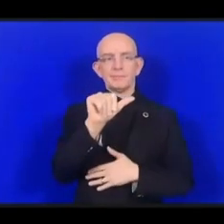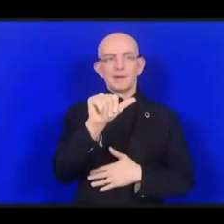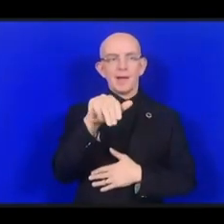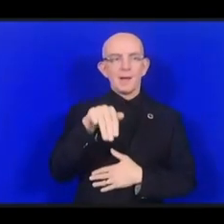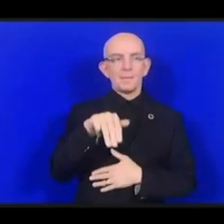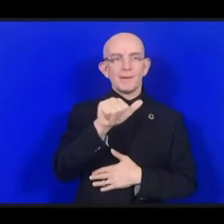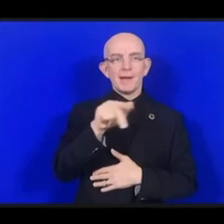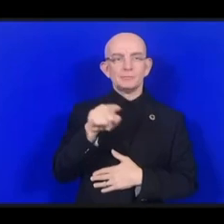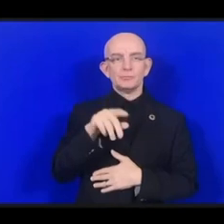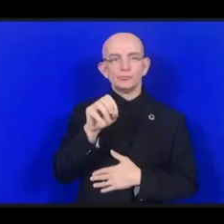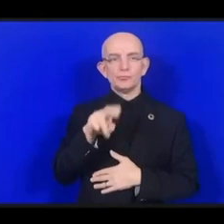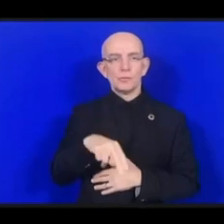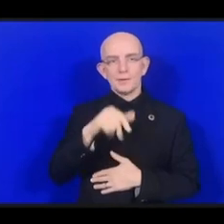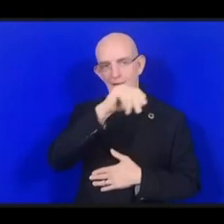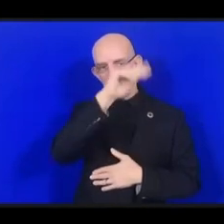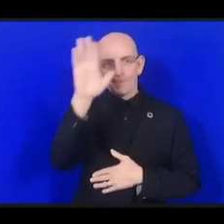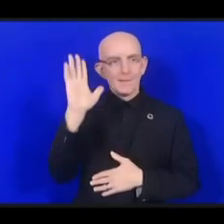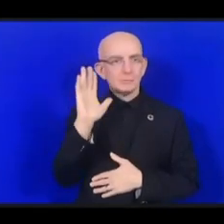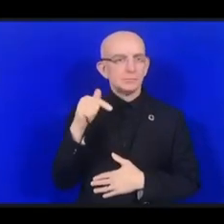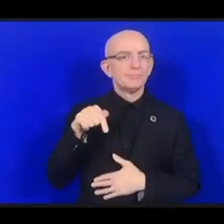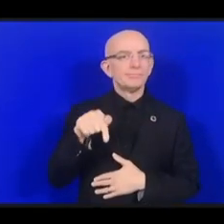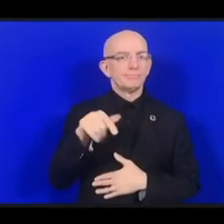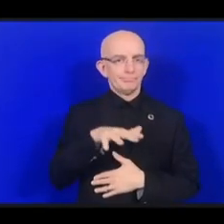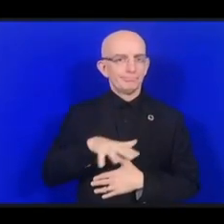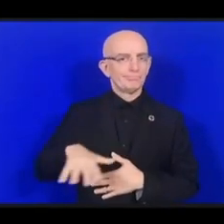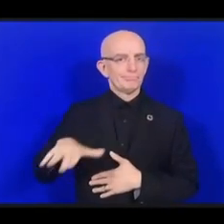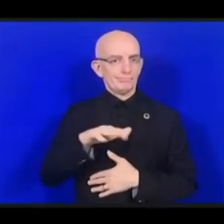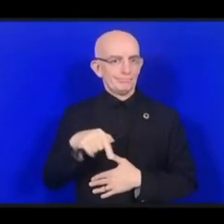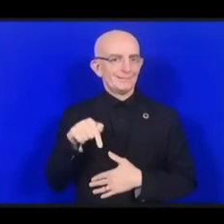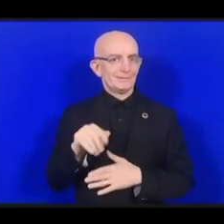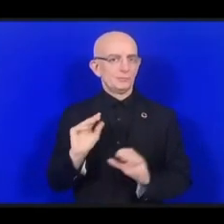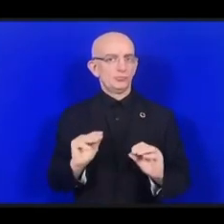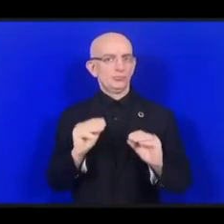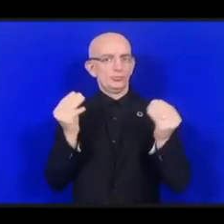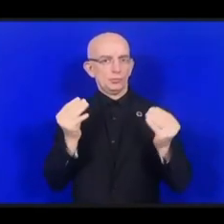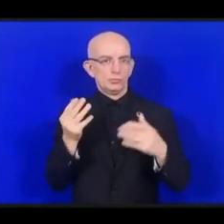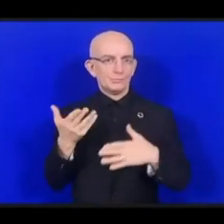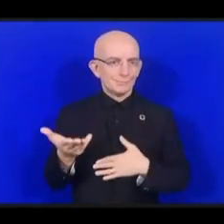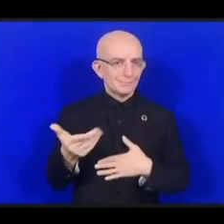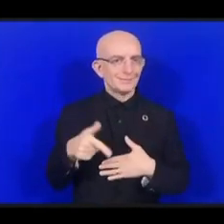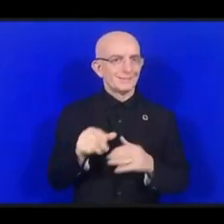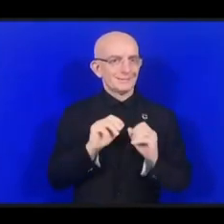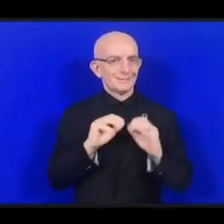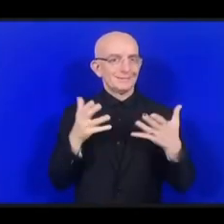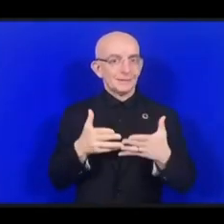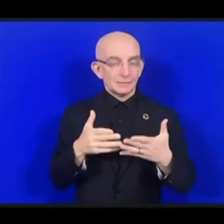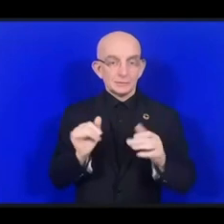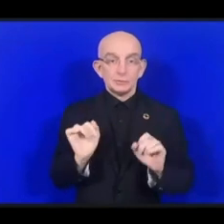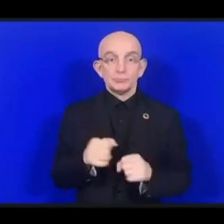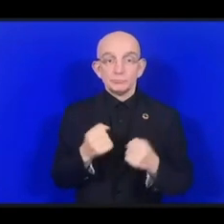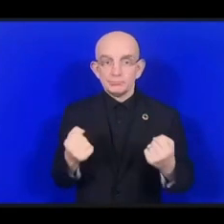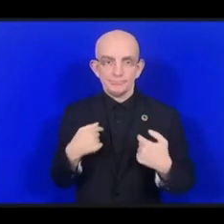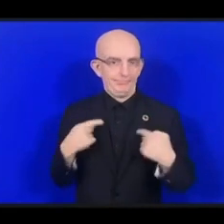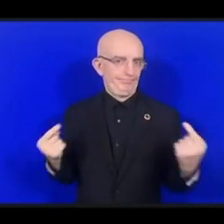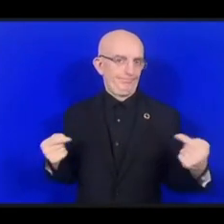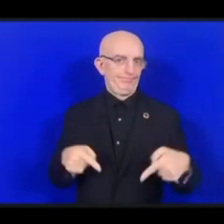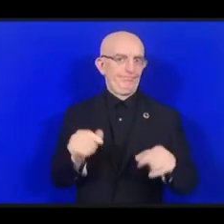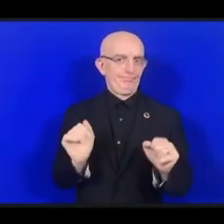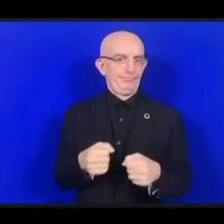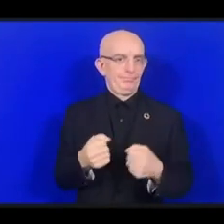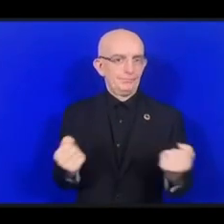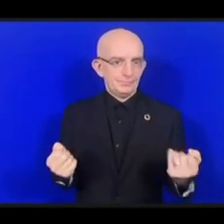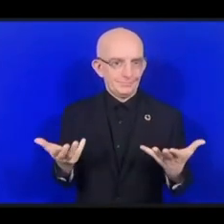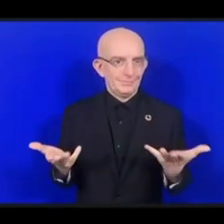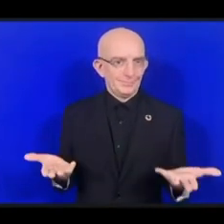مد على مواردي ولذلك شخصيه ولذلك فاني احيي بالمبادرات بمبادرات